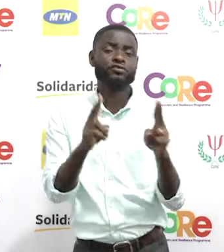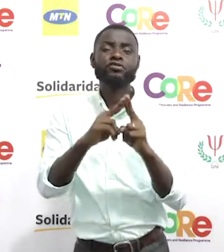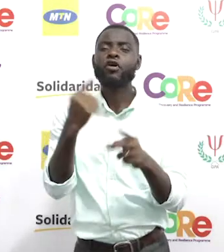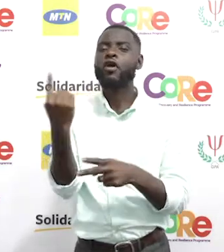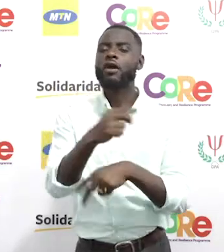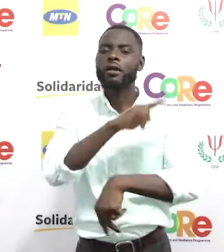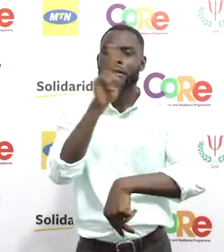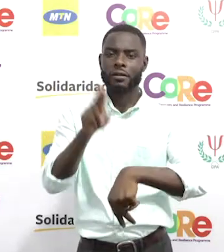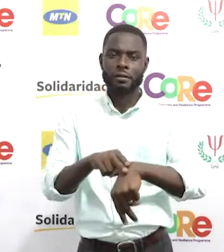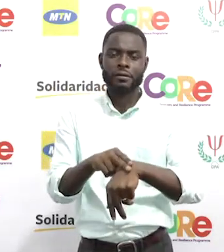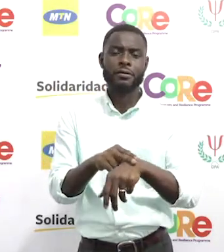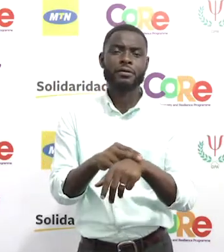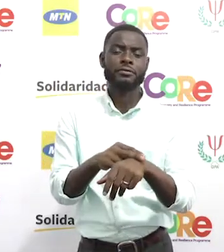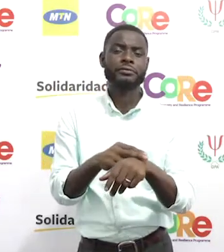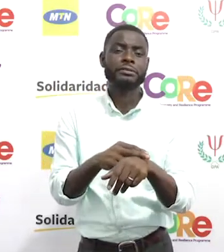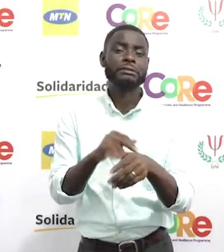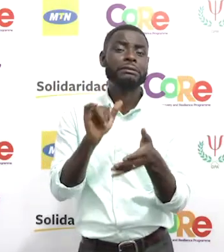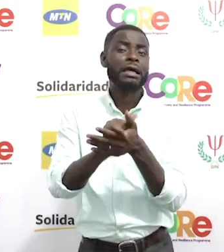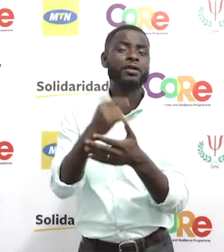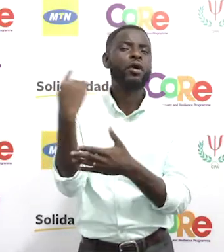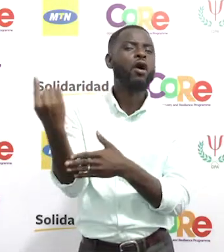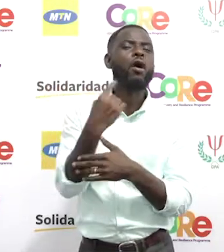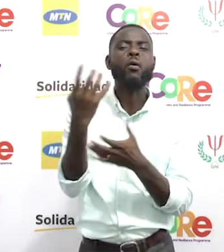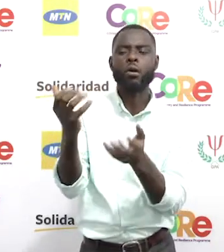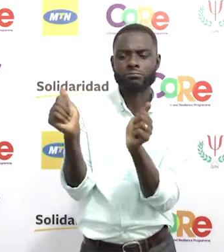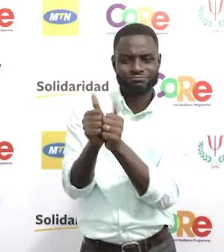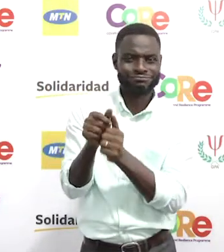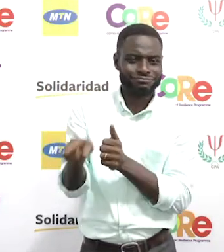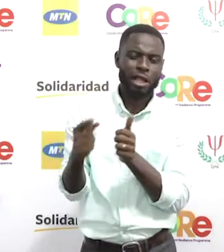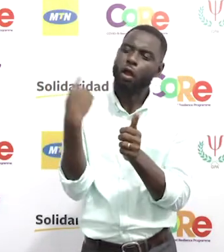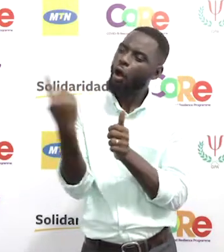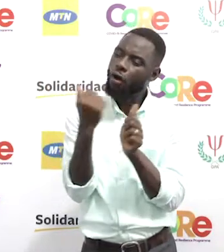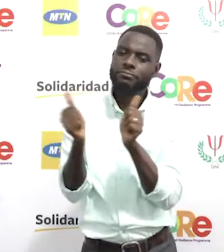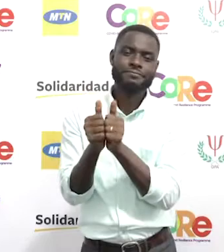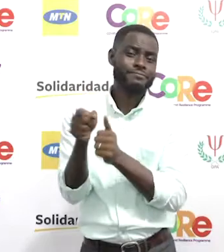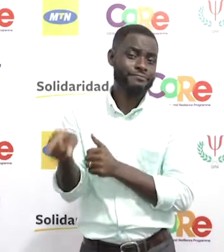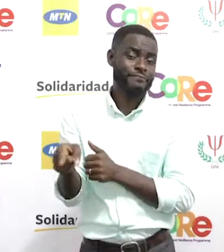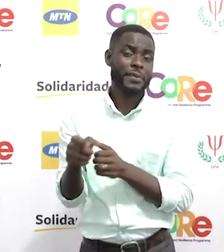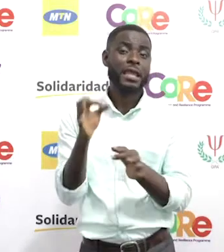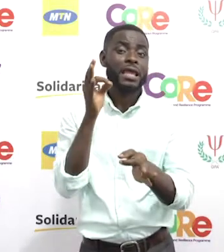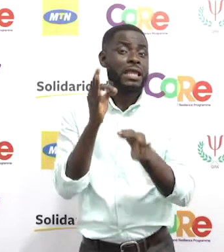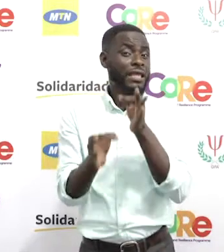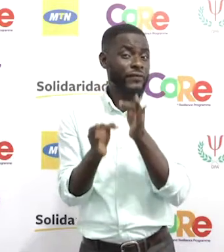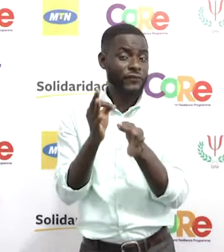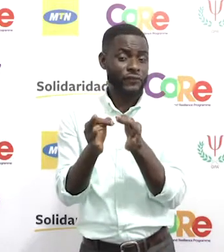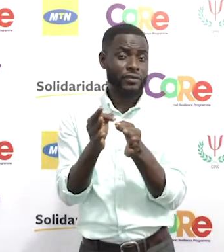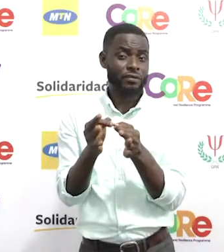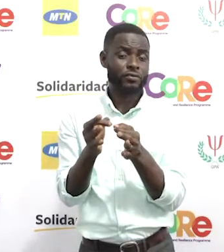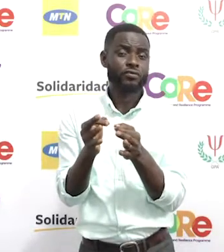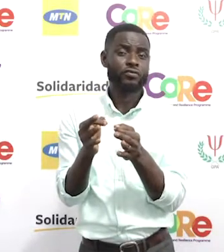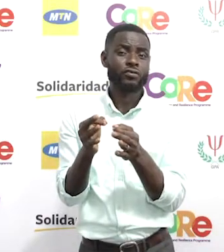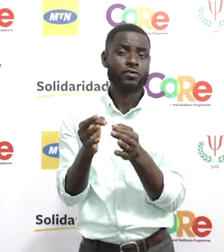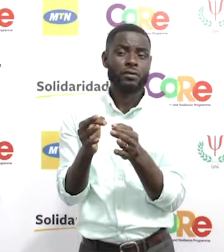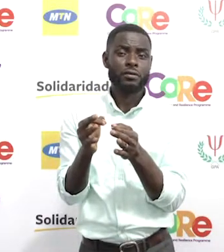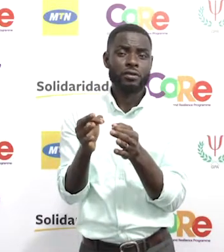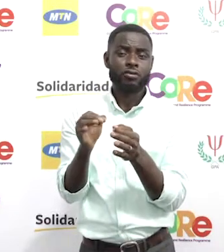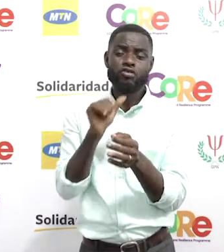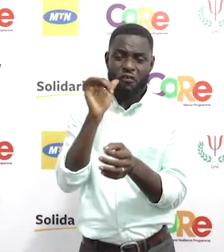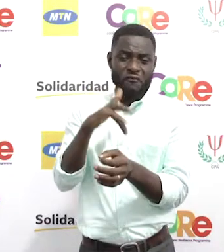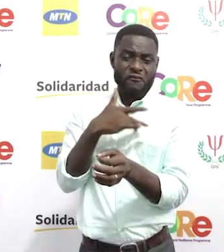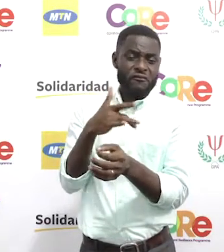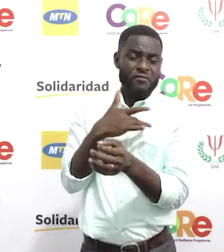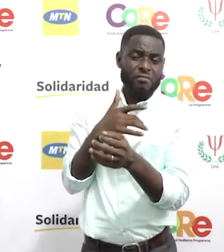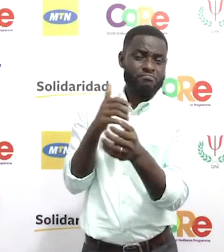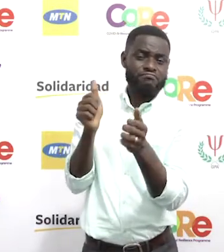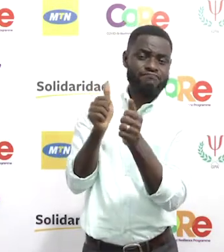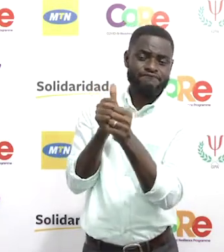lo enabu. Newe je adebo ni, ake oba sumo ne hi omase ibi finbi. Kaji eshe kone he mbo